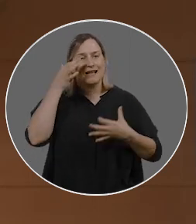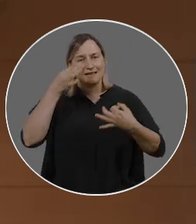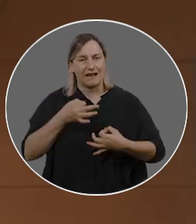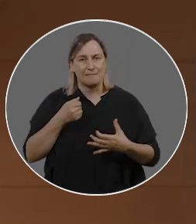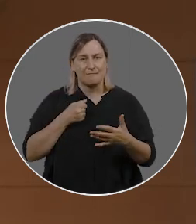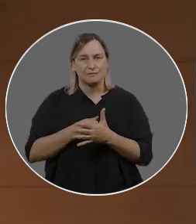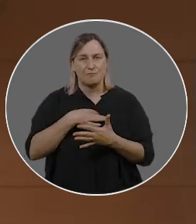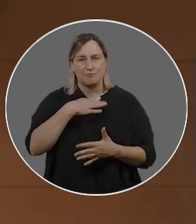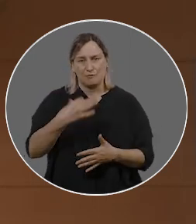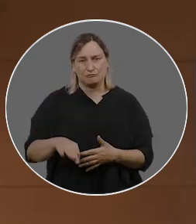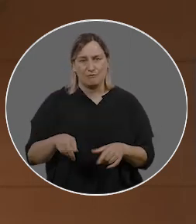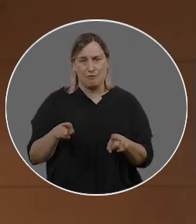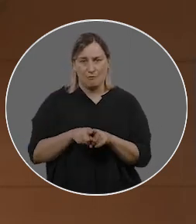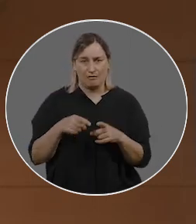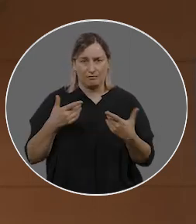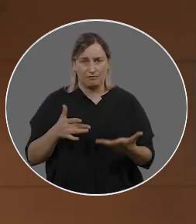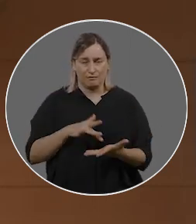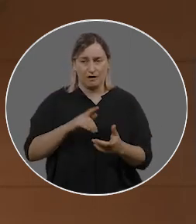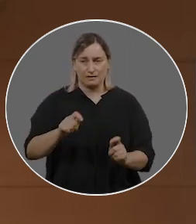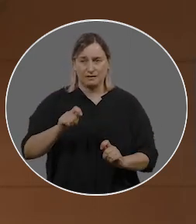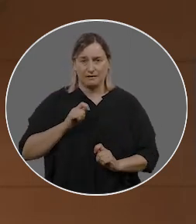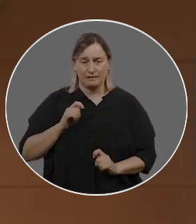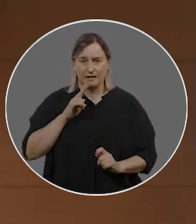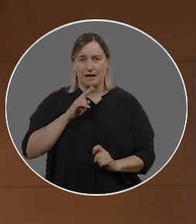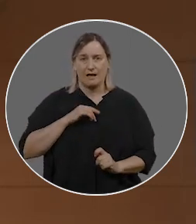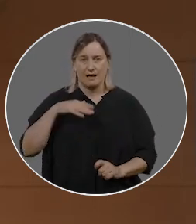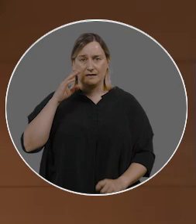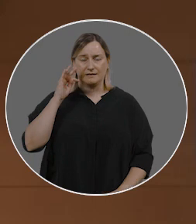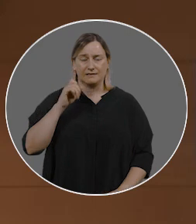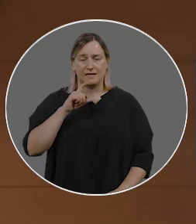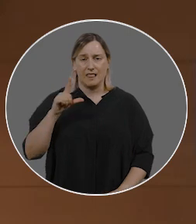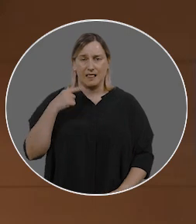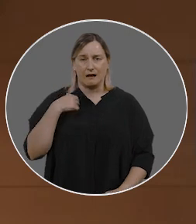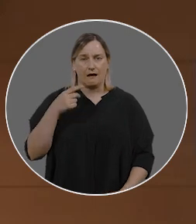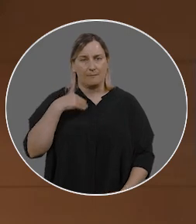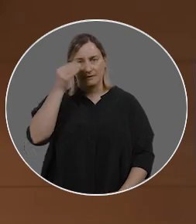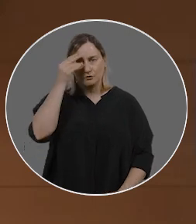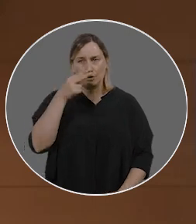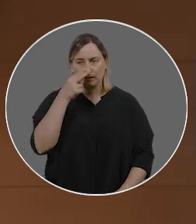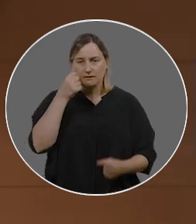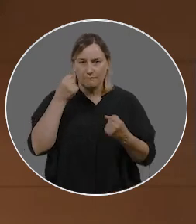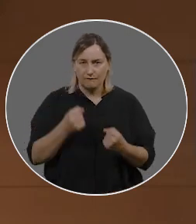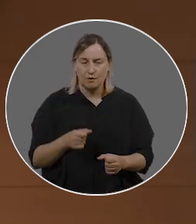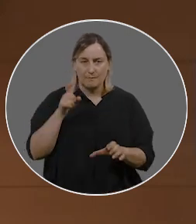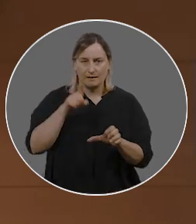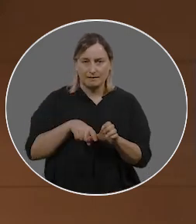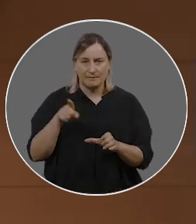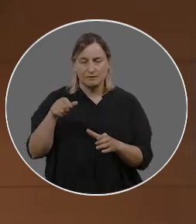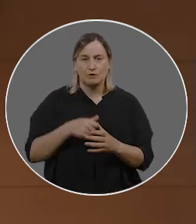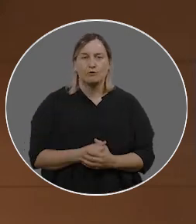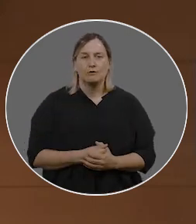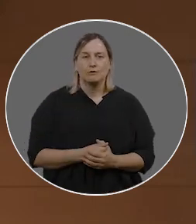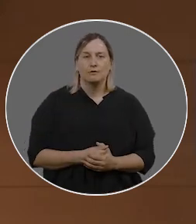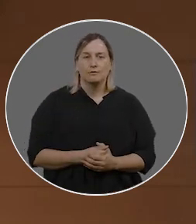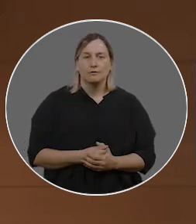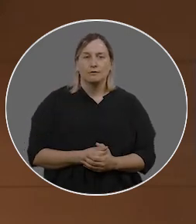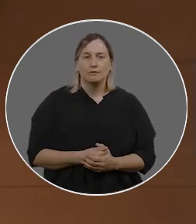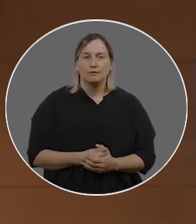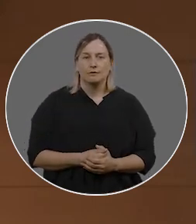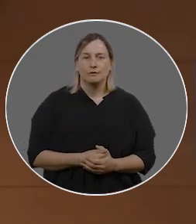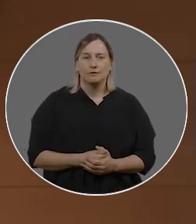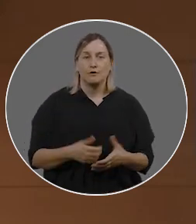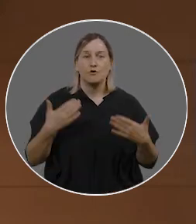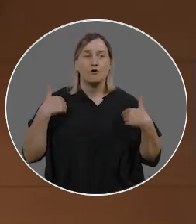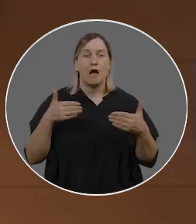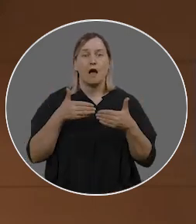la que avui ens ha proporcionat la Meritxell, que crec que ha sigut molt interessant la seva participació. Jo obriria ja